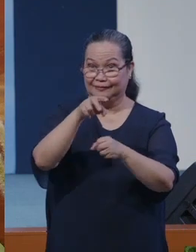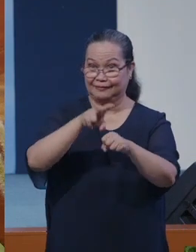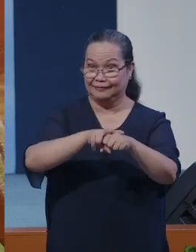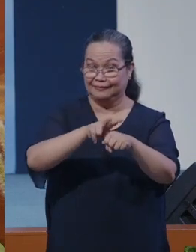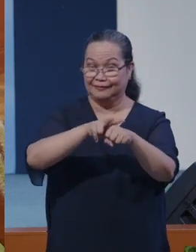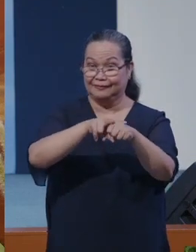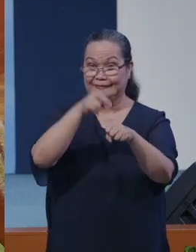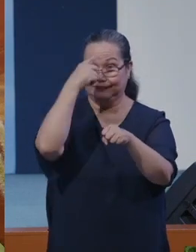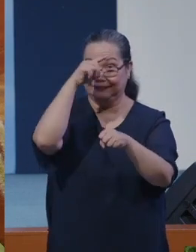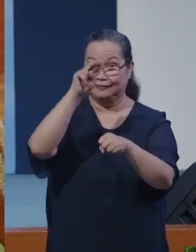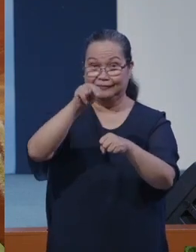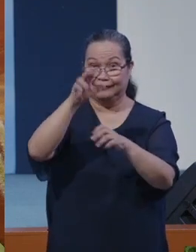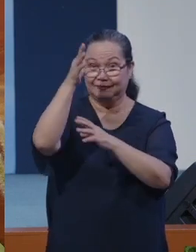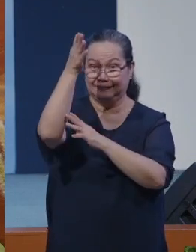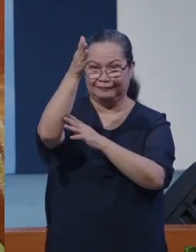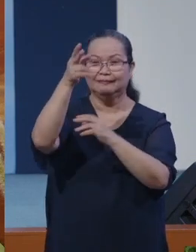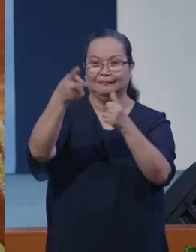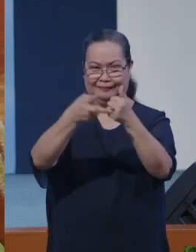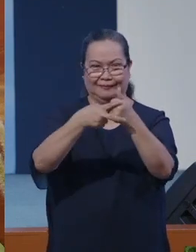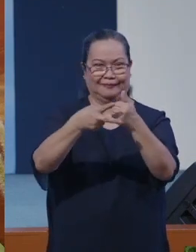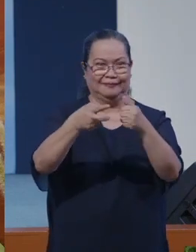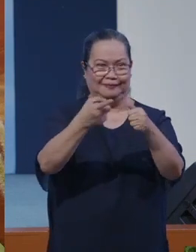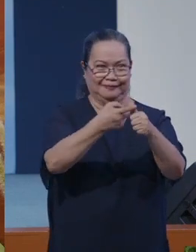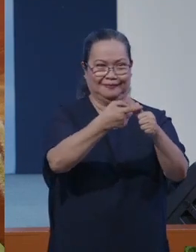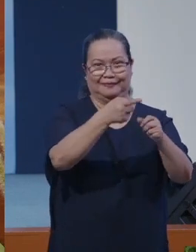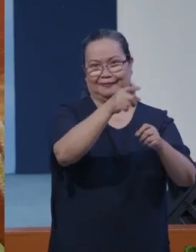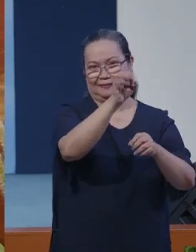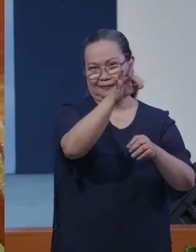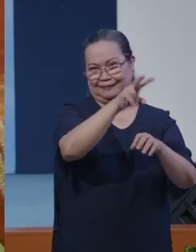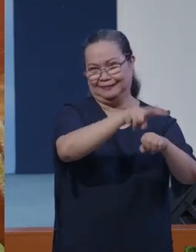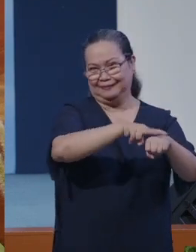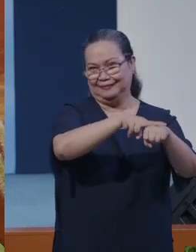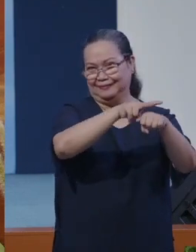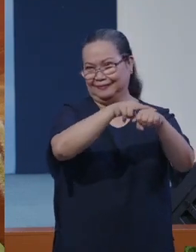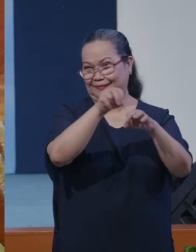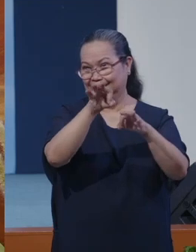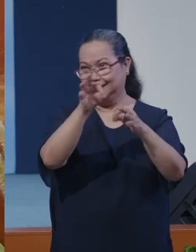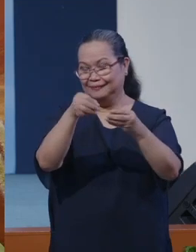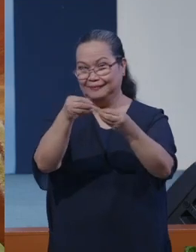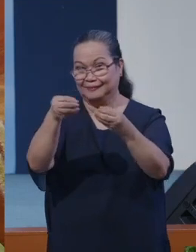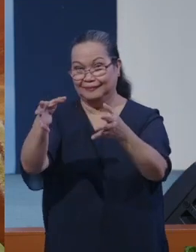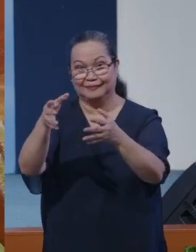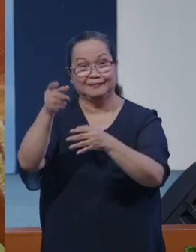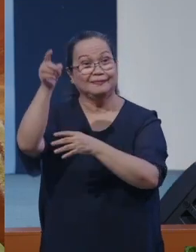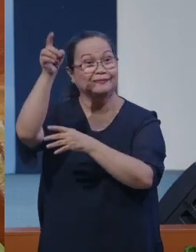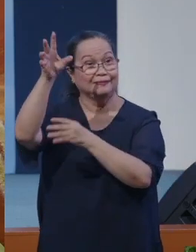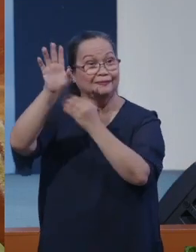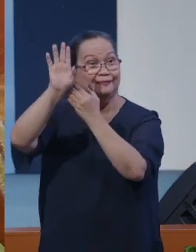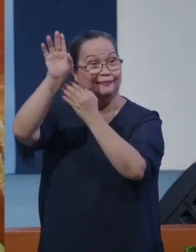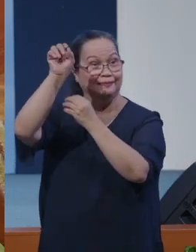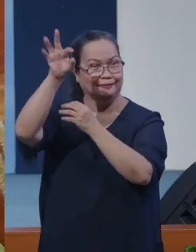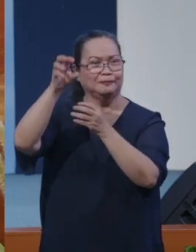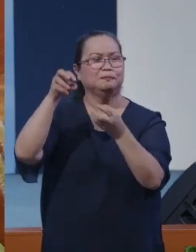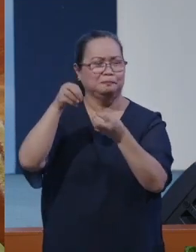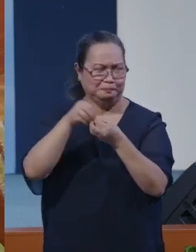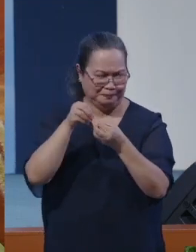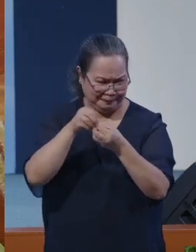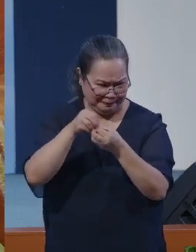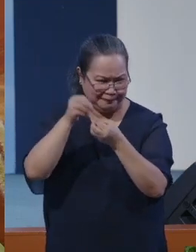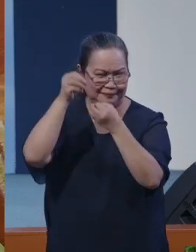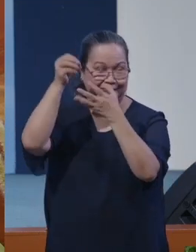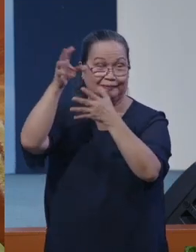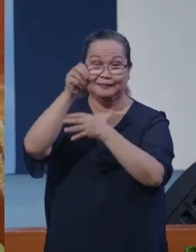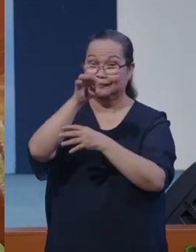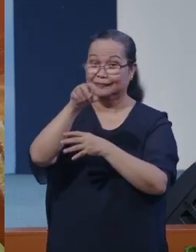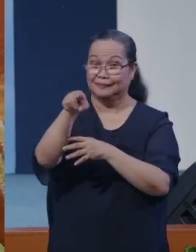sa inyong pangangailangan, ipunin nyo. Kung kailangan ninyong magbigay pa sa Kanya, magbigay pa sa Kanya. Kung